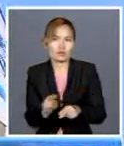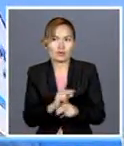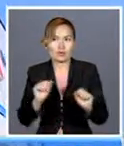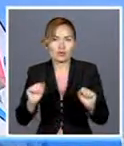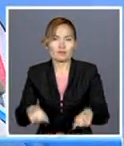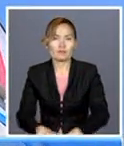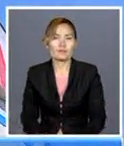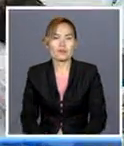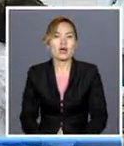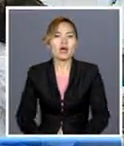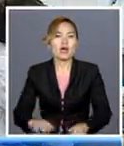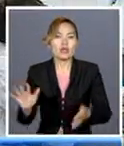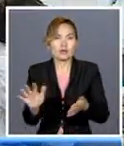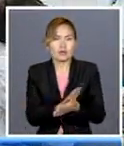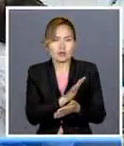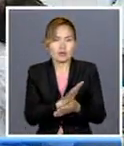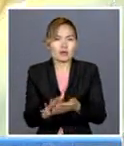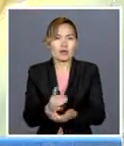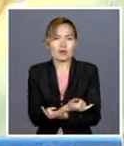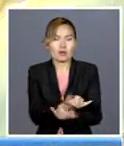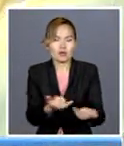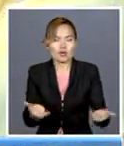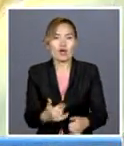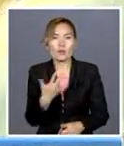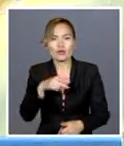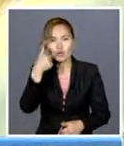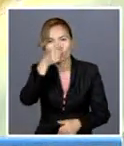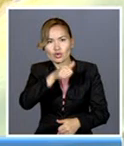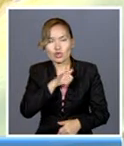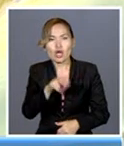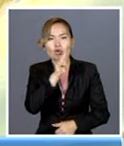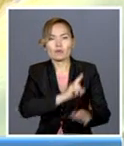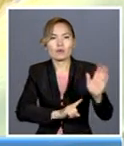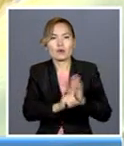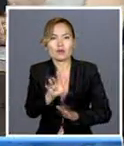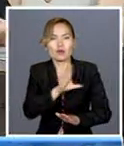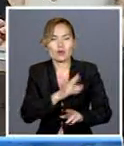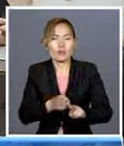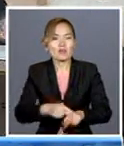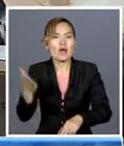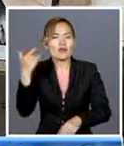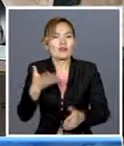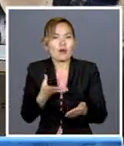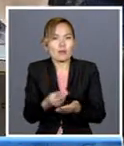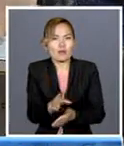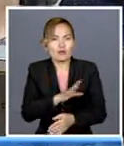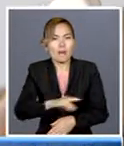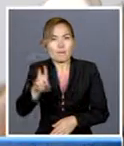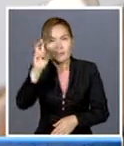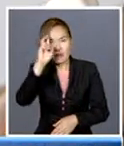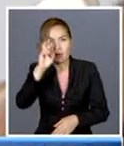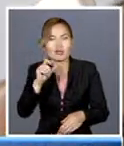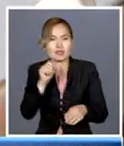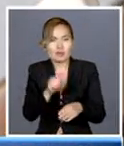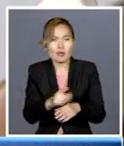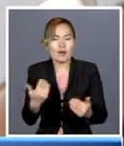Жеке клиника тегін емдеуді 3 жыл бұрын қолға алған. Оған дейін тек ақылы қызмет көрсетіп келген емхана қазір мемлекеттен тапсырыс алады. Жаңа